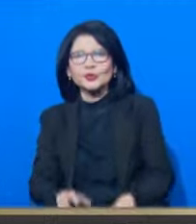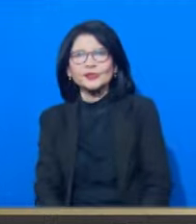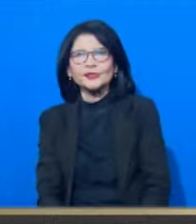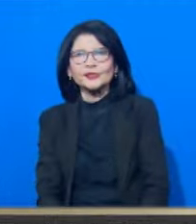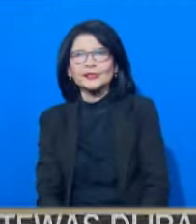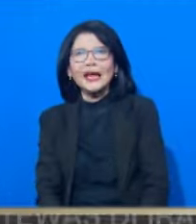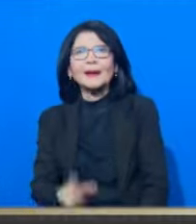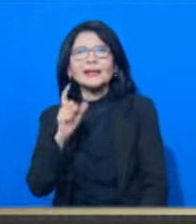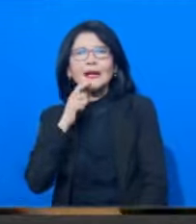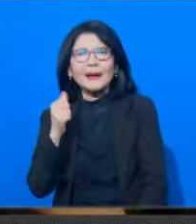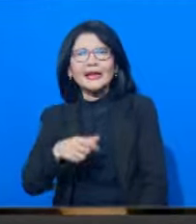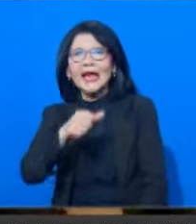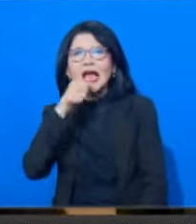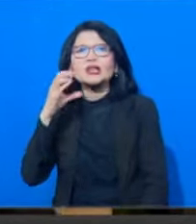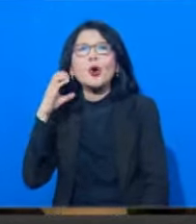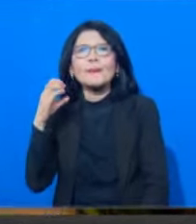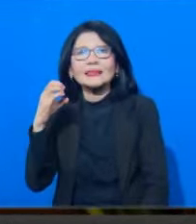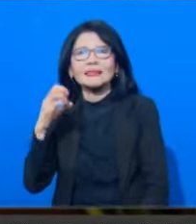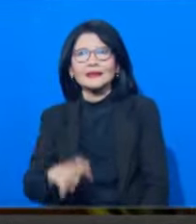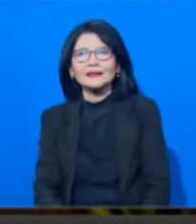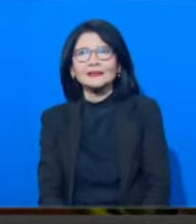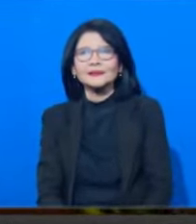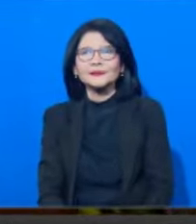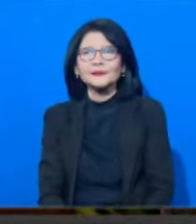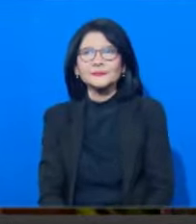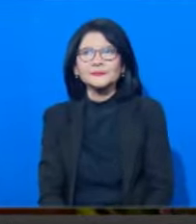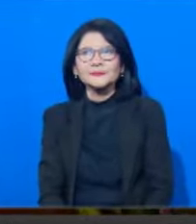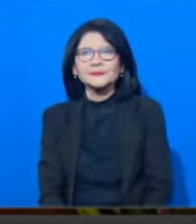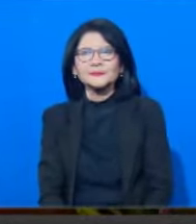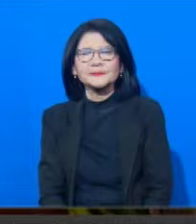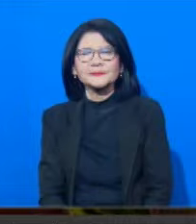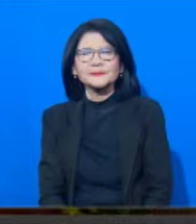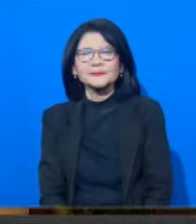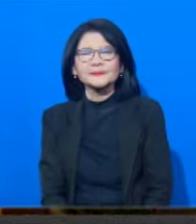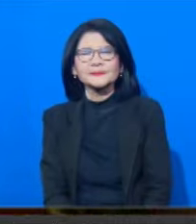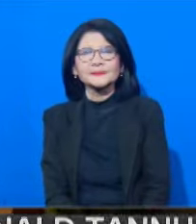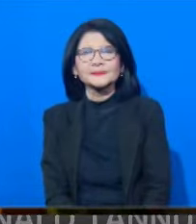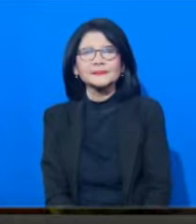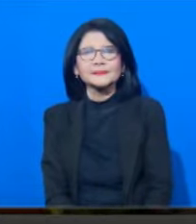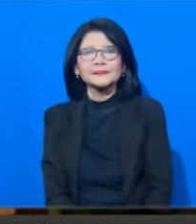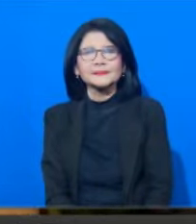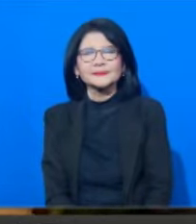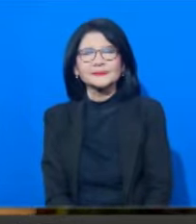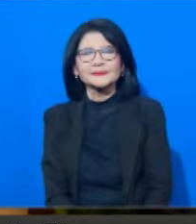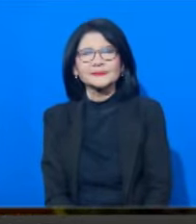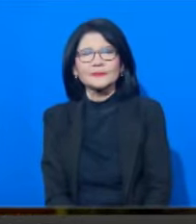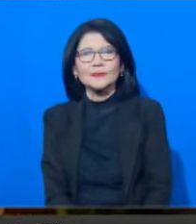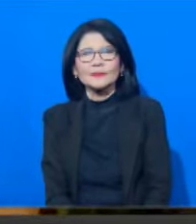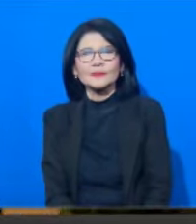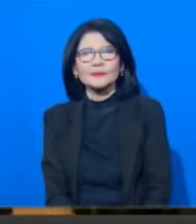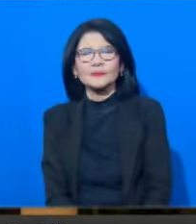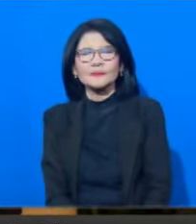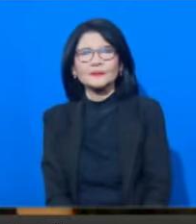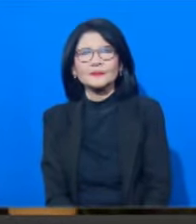menggunakan tomat. Terbayangkan segarnya? Ganjar Wicaksono, Herudi S, Surabaya, Jawa Timur.